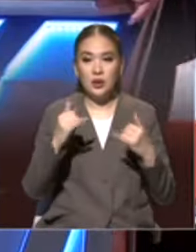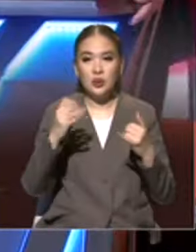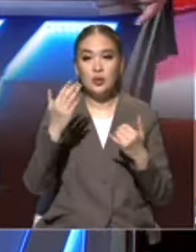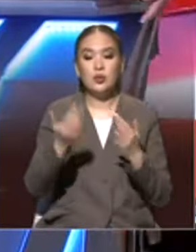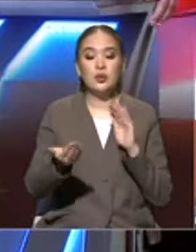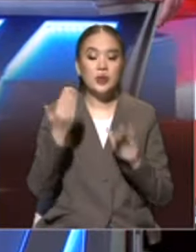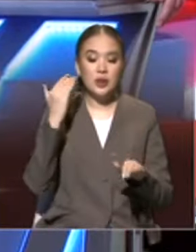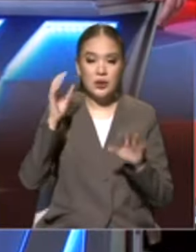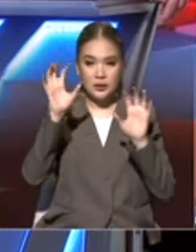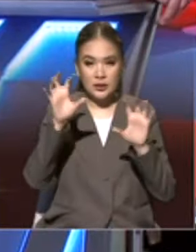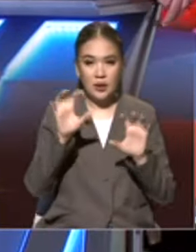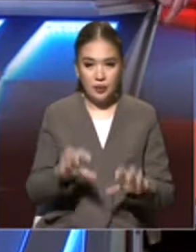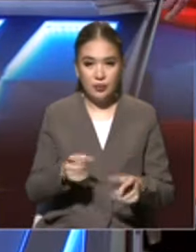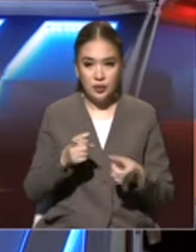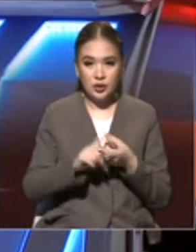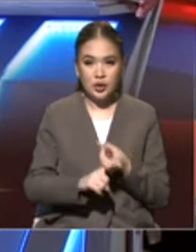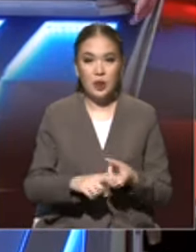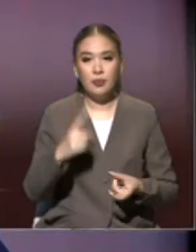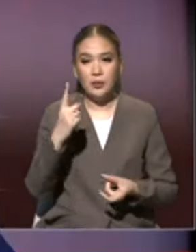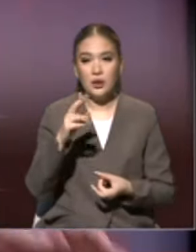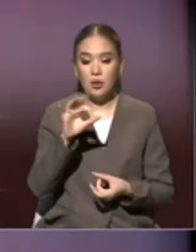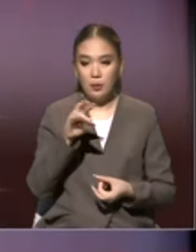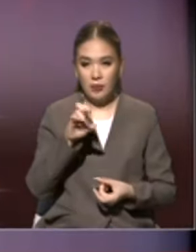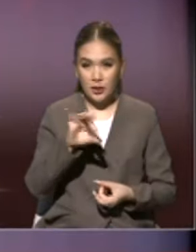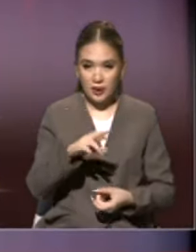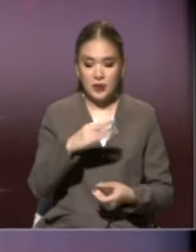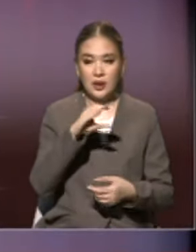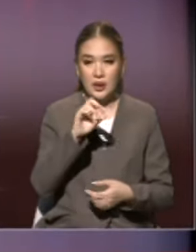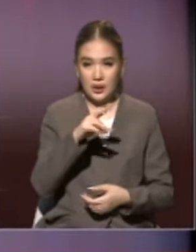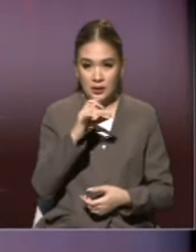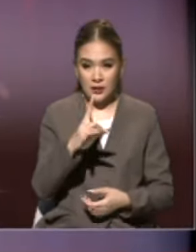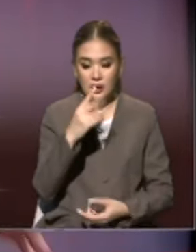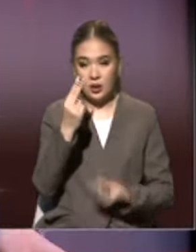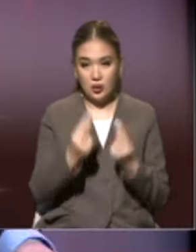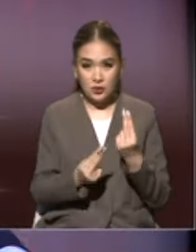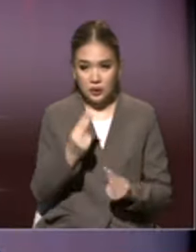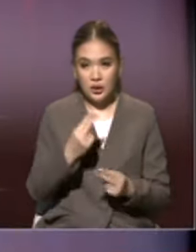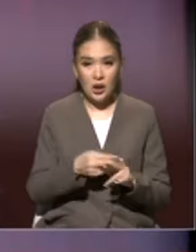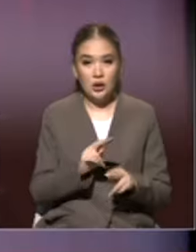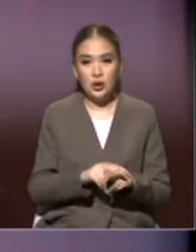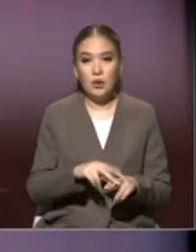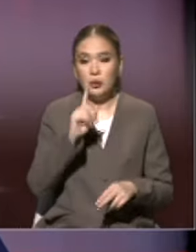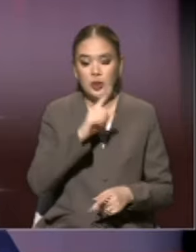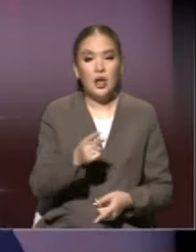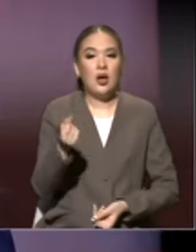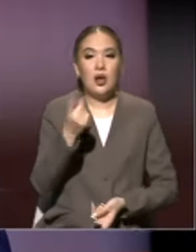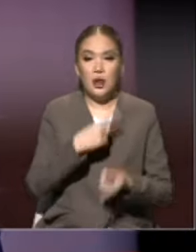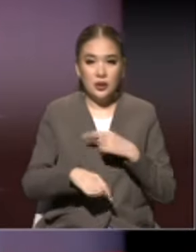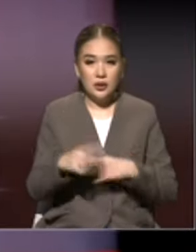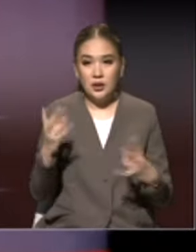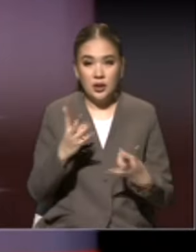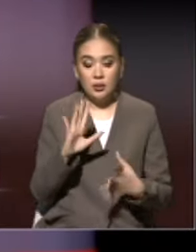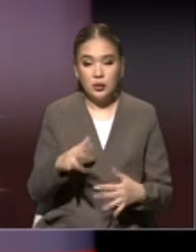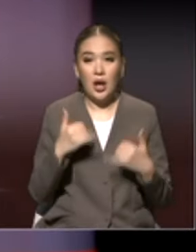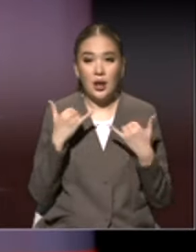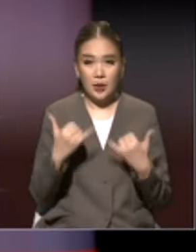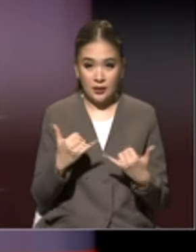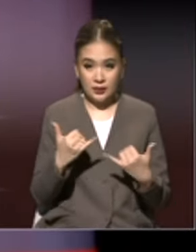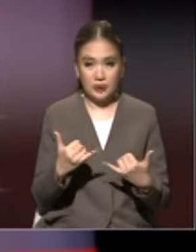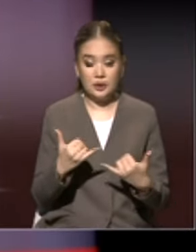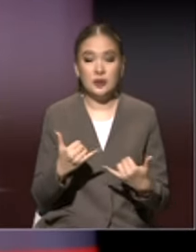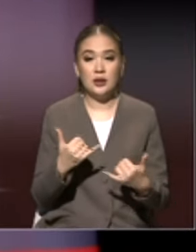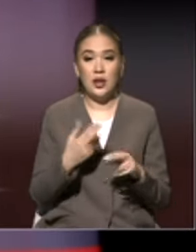бойынша егер бір компания тендерге қатысатын болса, ол кезде тендер өткізілмей қайттан ұйымдастыру керек болатын. А қазір егер